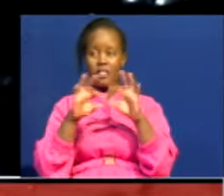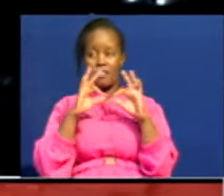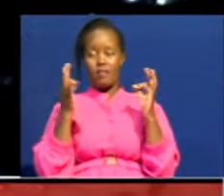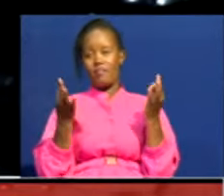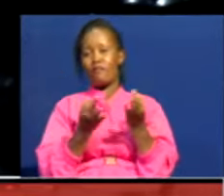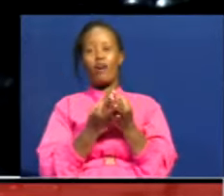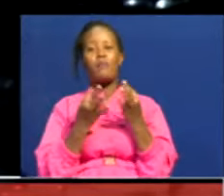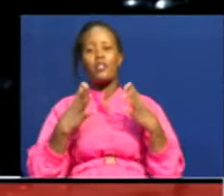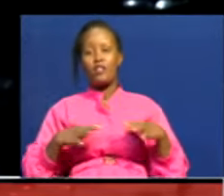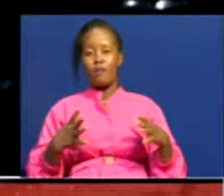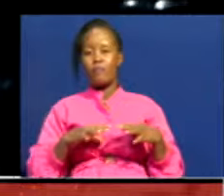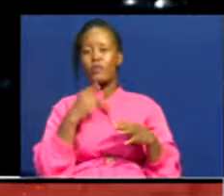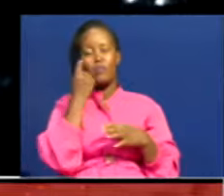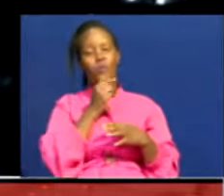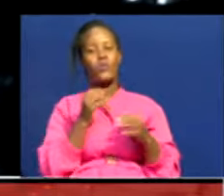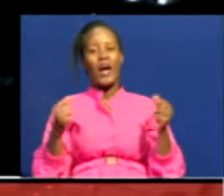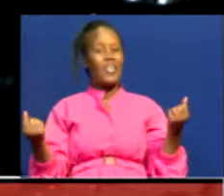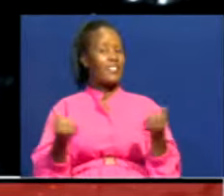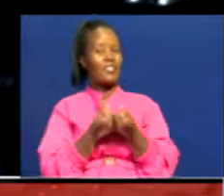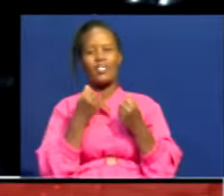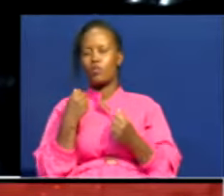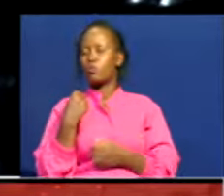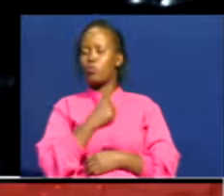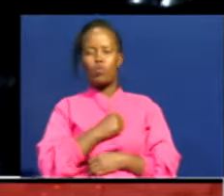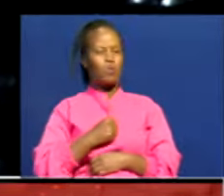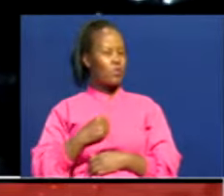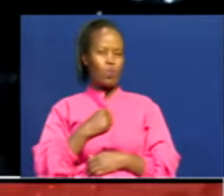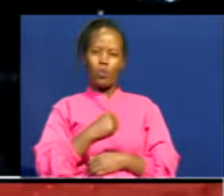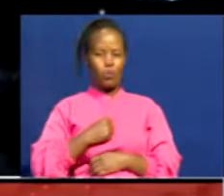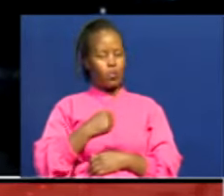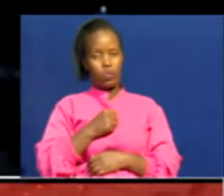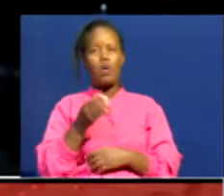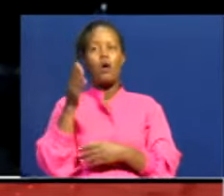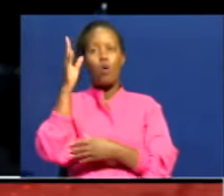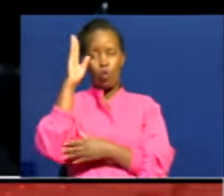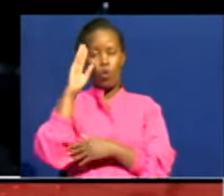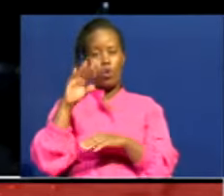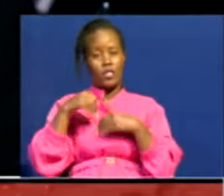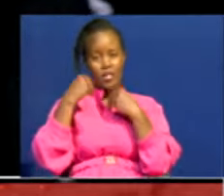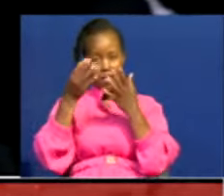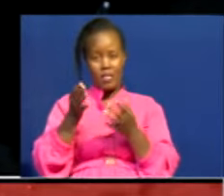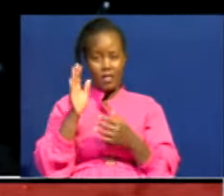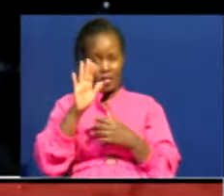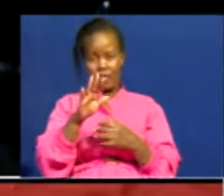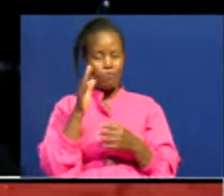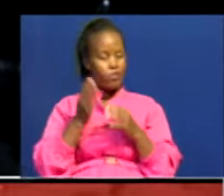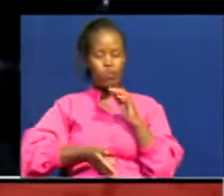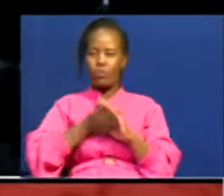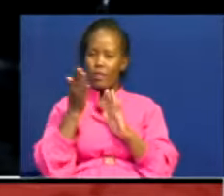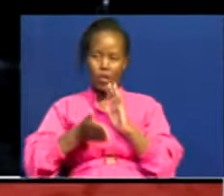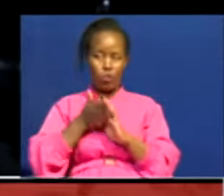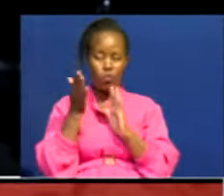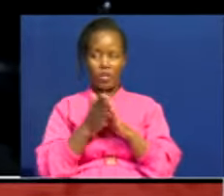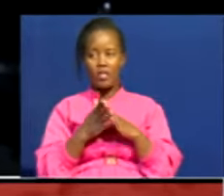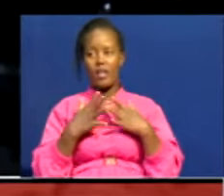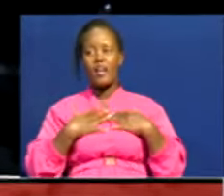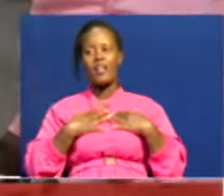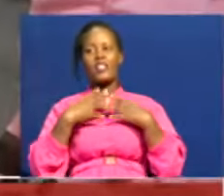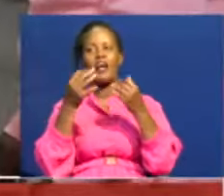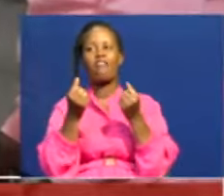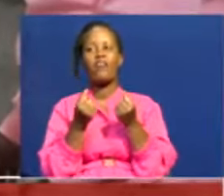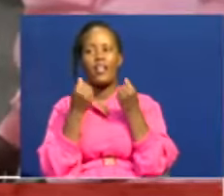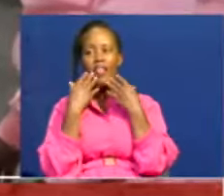hii ajali poleni sana. Tunaomba Mungu awapatie a very quick recovery. Thank you.